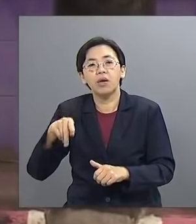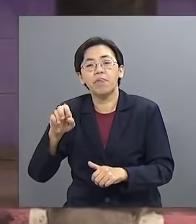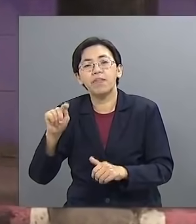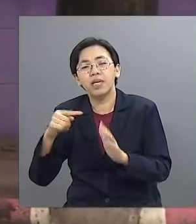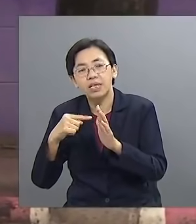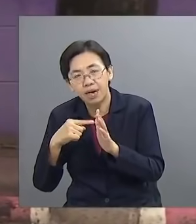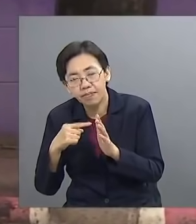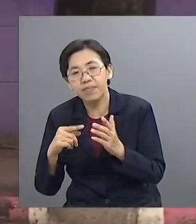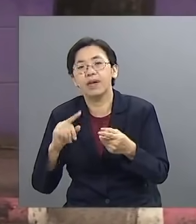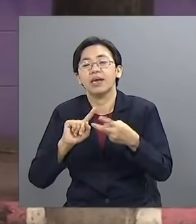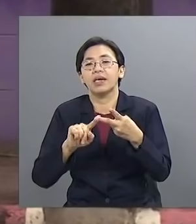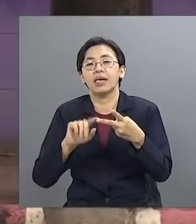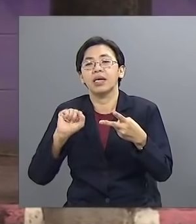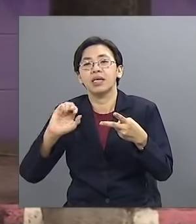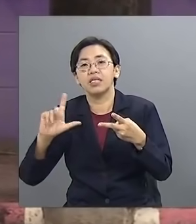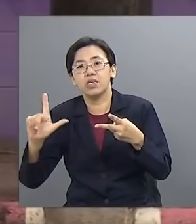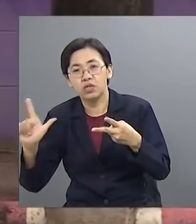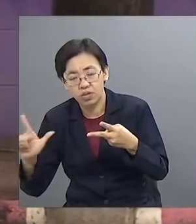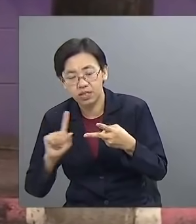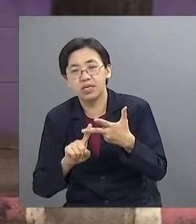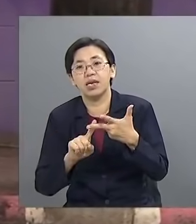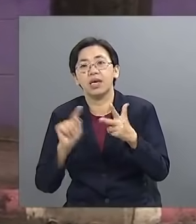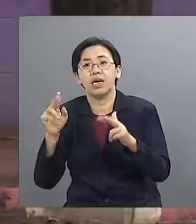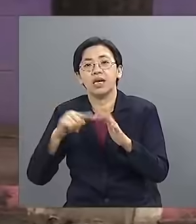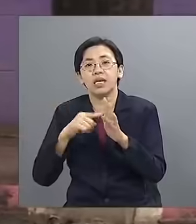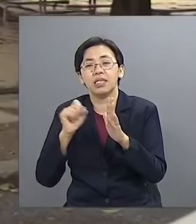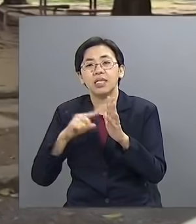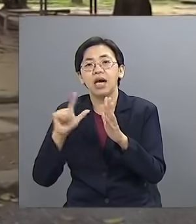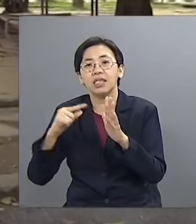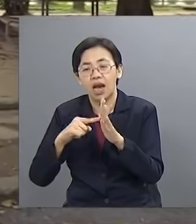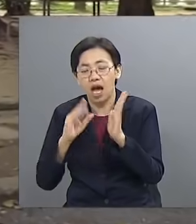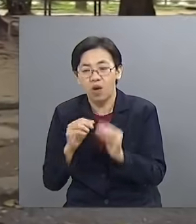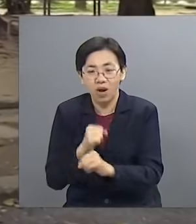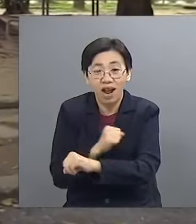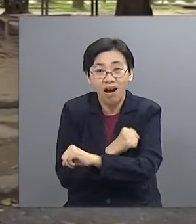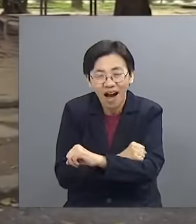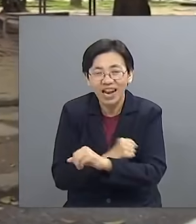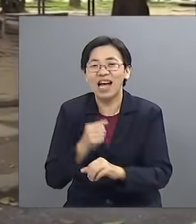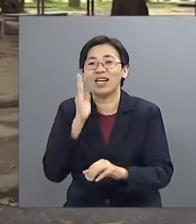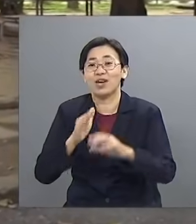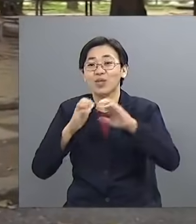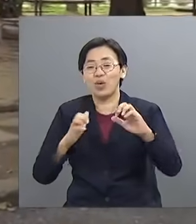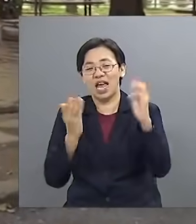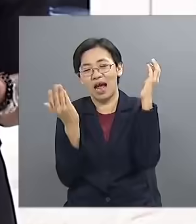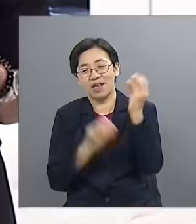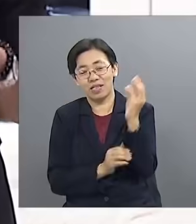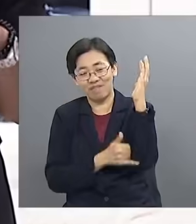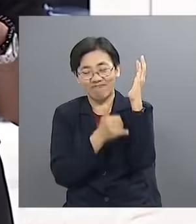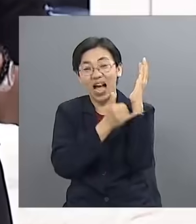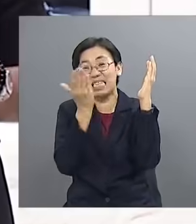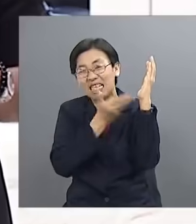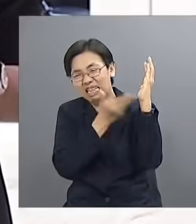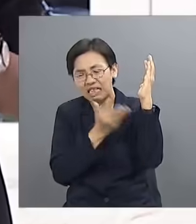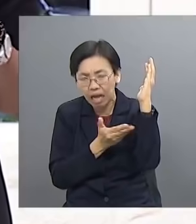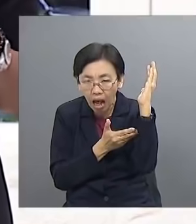พราะว่ามีการย้ายถิ่นฐานของคนงานตัดทุเรียนที่มาจากระยองและจันทบุรีนะคะก็ฝากผ่านหน้าจอไปเลยนะคะเจ้าหน้าที่ที่อยู่